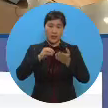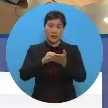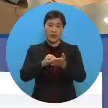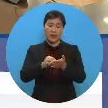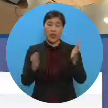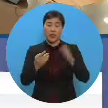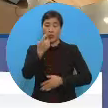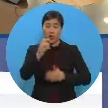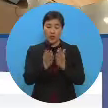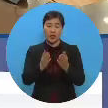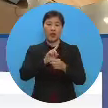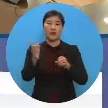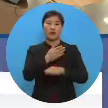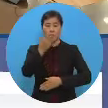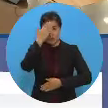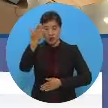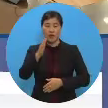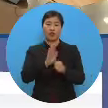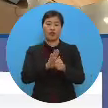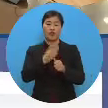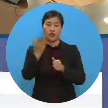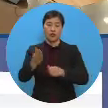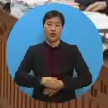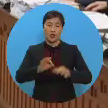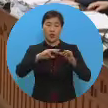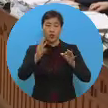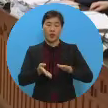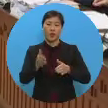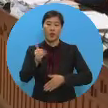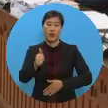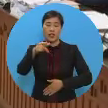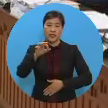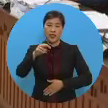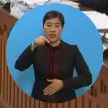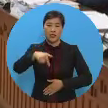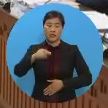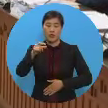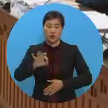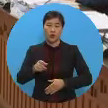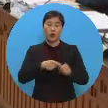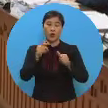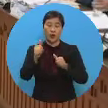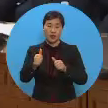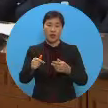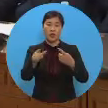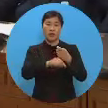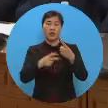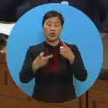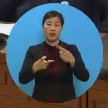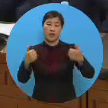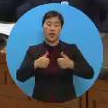지역 고등학교 신입생 교과서를 내년부터 무상으로 지원합니다. 김영록 전라남도지사와 장석웅 교육감은 지난